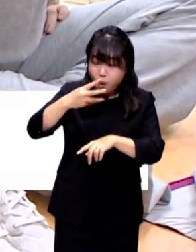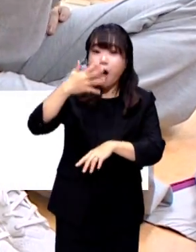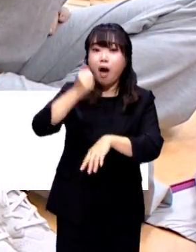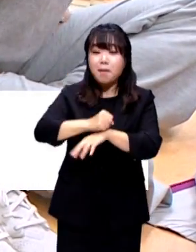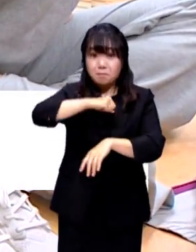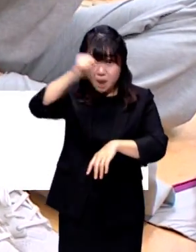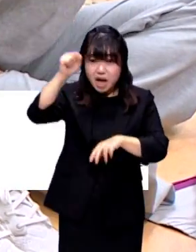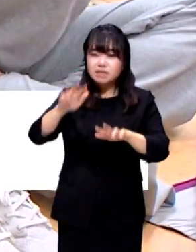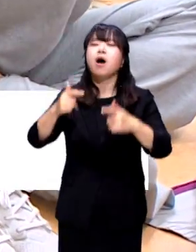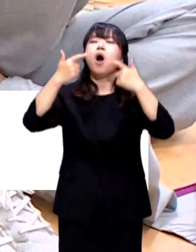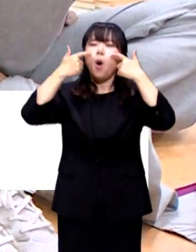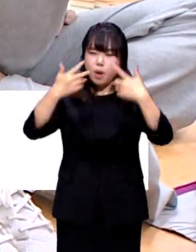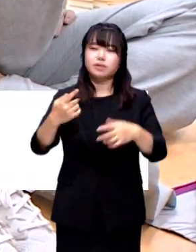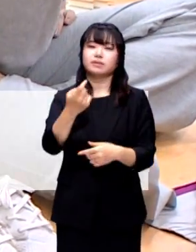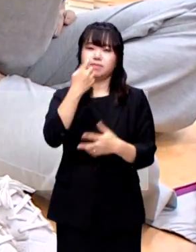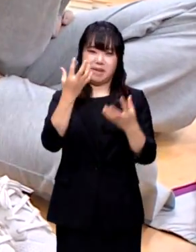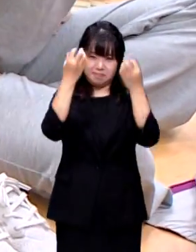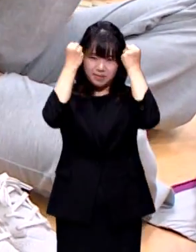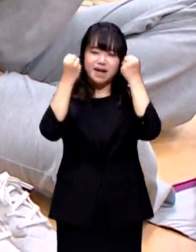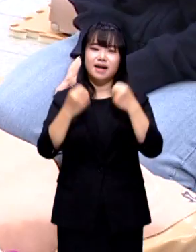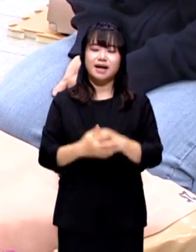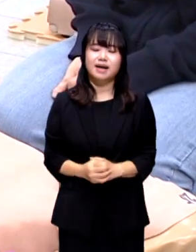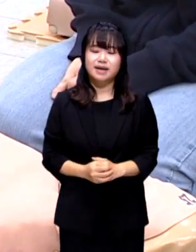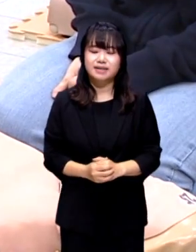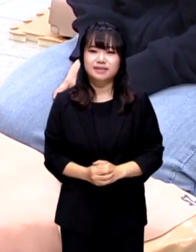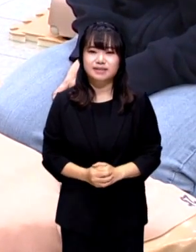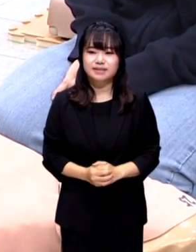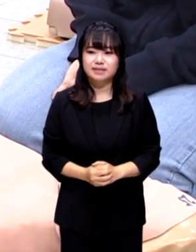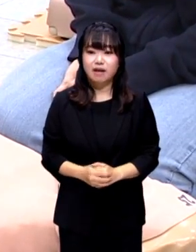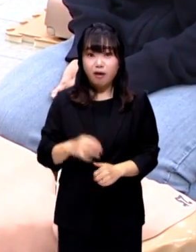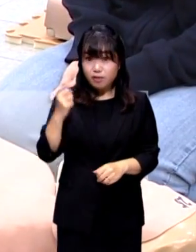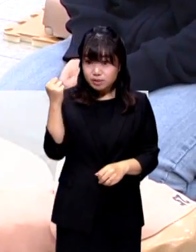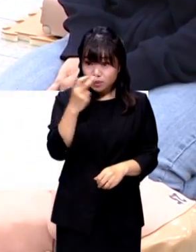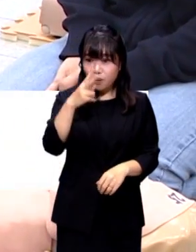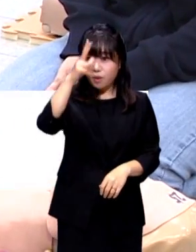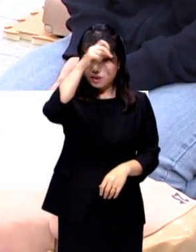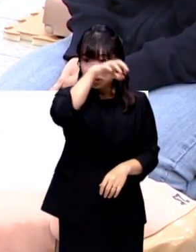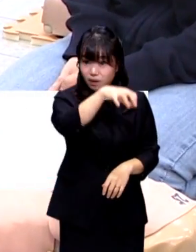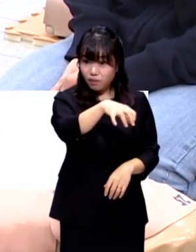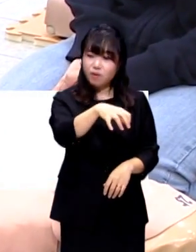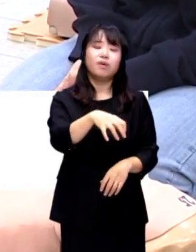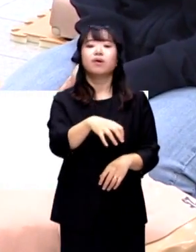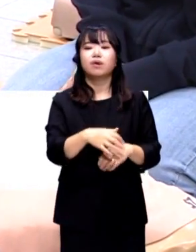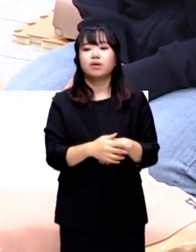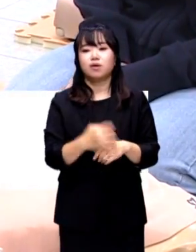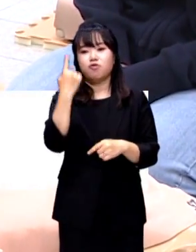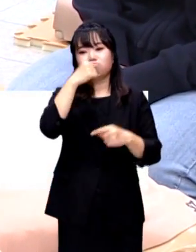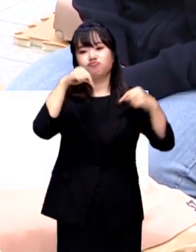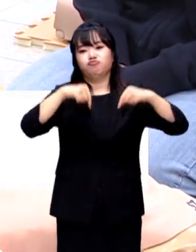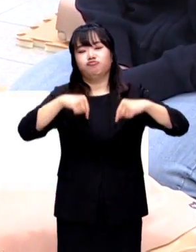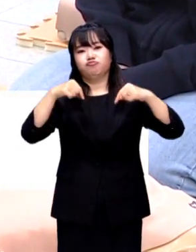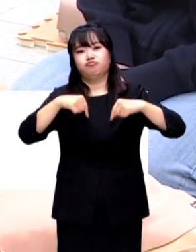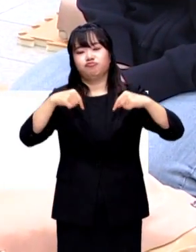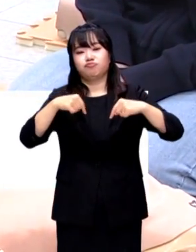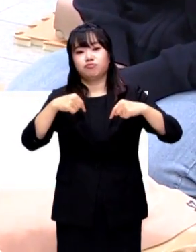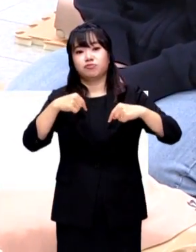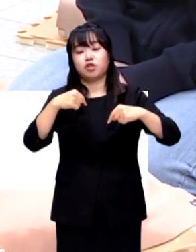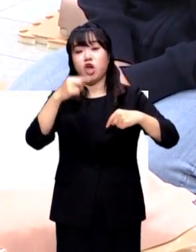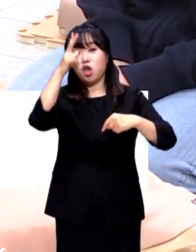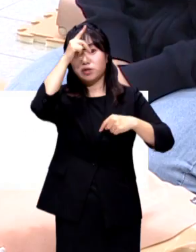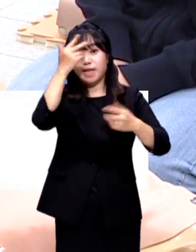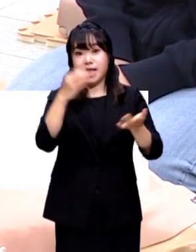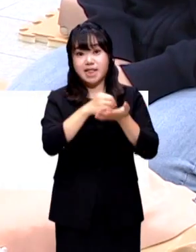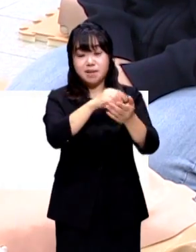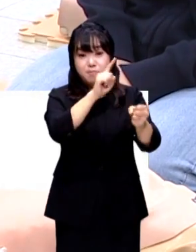더 확실하게 알 수 있었습니다. 저 또한 그 경찰 공무원 면접 준비 중인데 경찰이